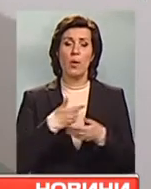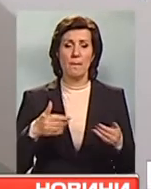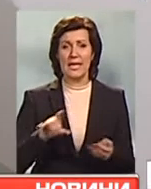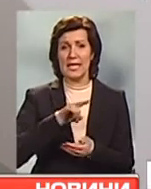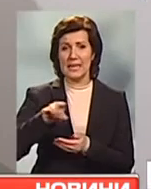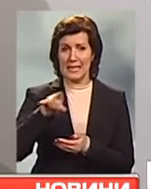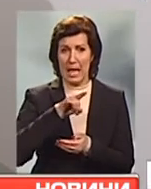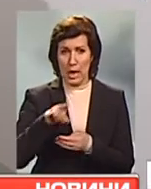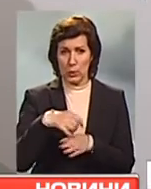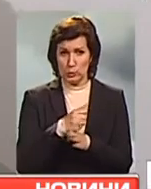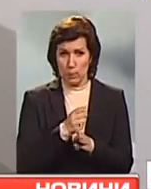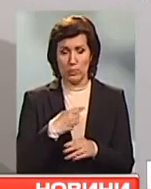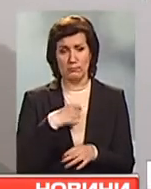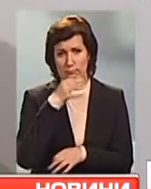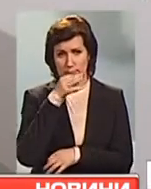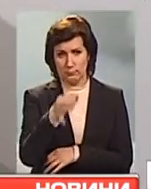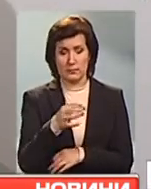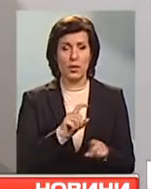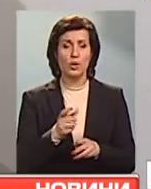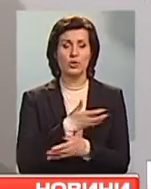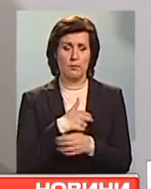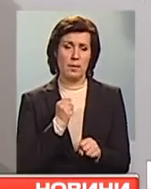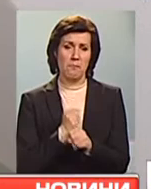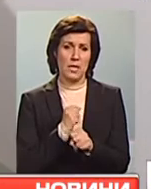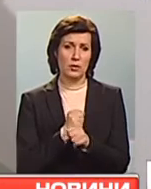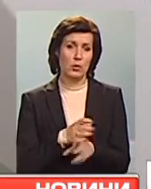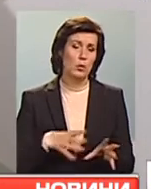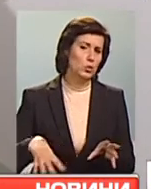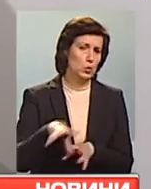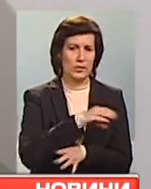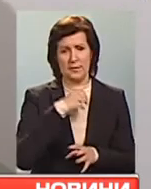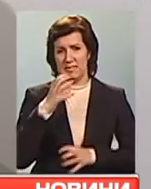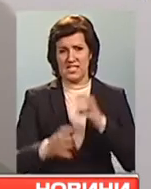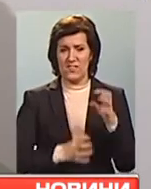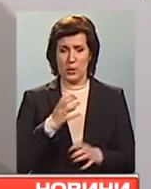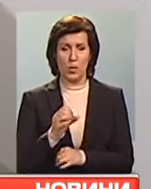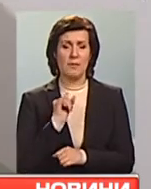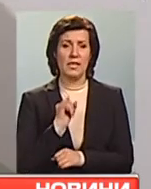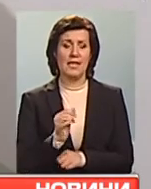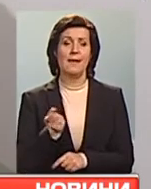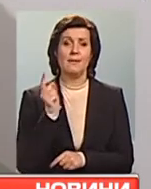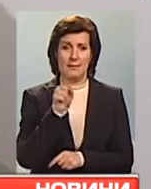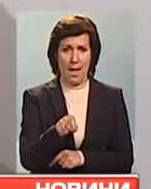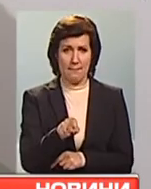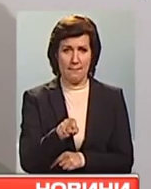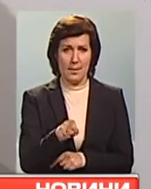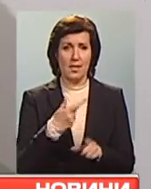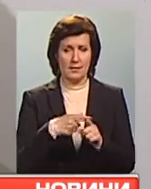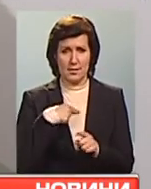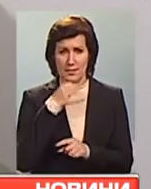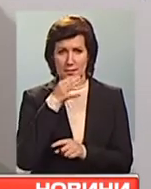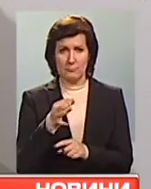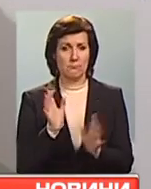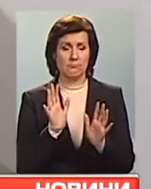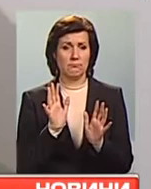летальну зброю, я вам скажу, що ми працюємо з усім світом, і там, це я вам скажу,